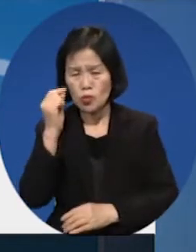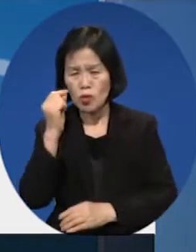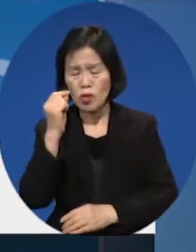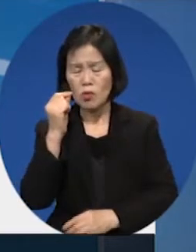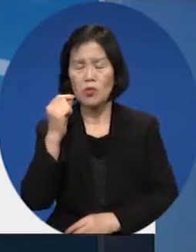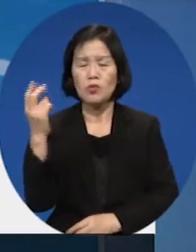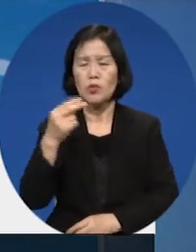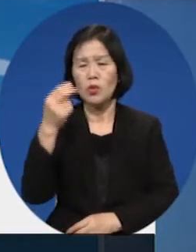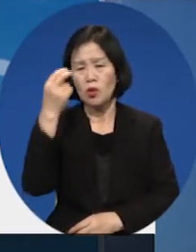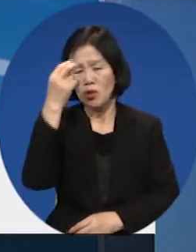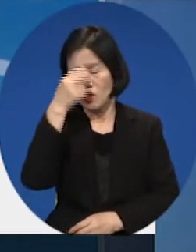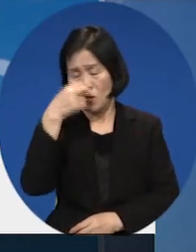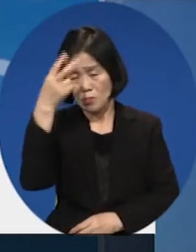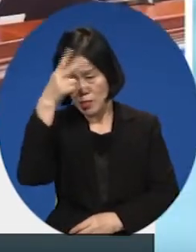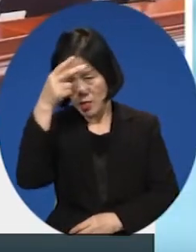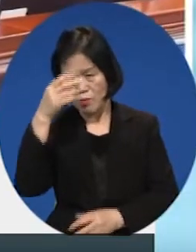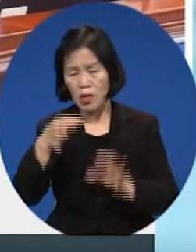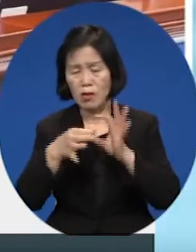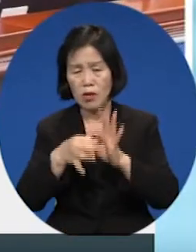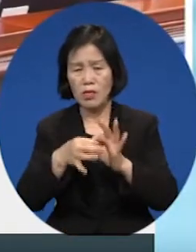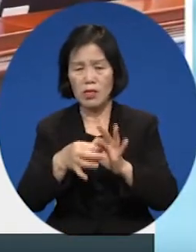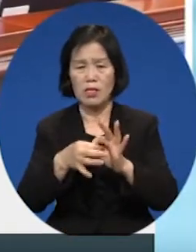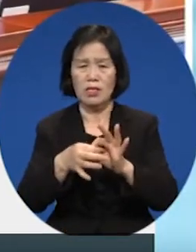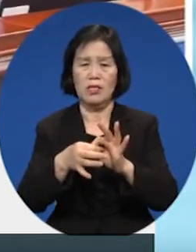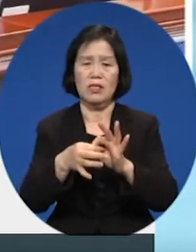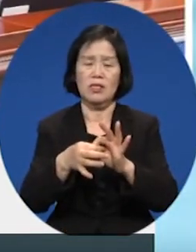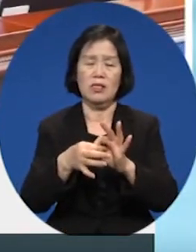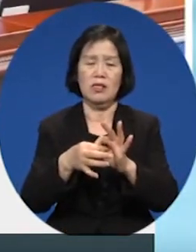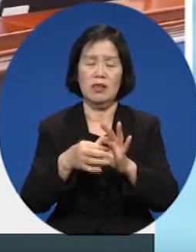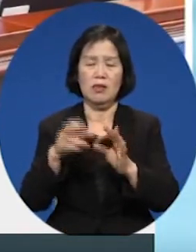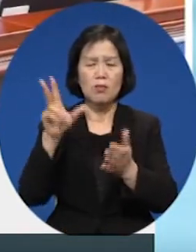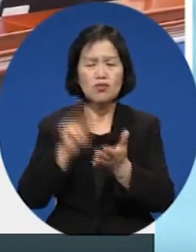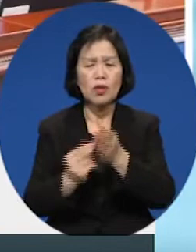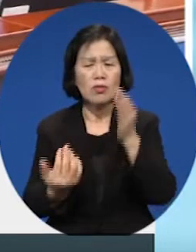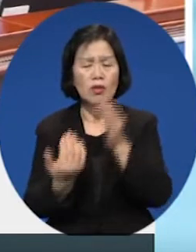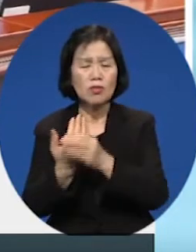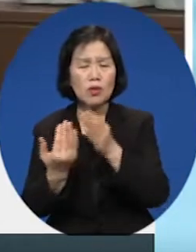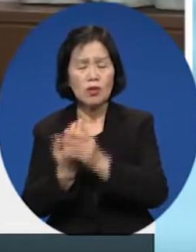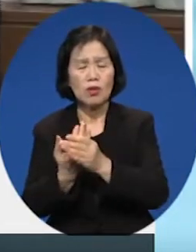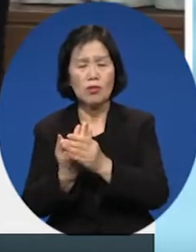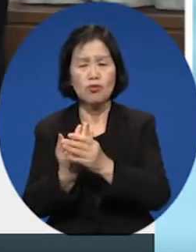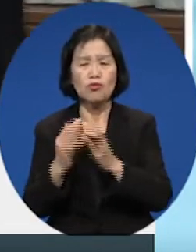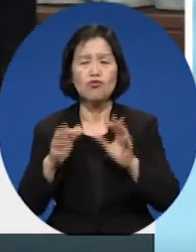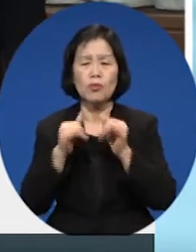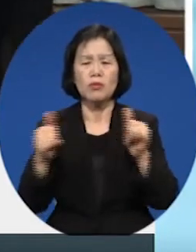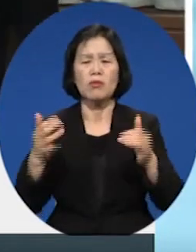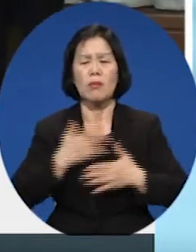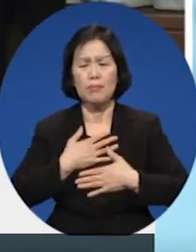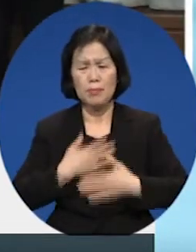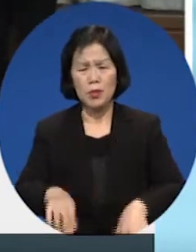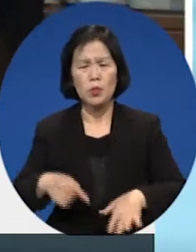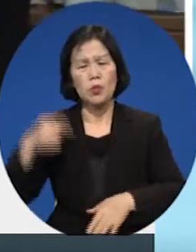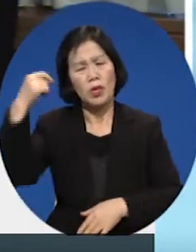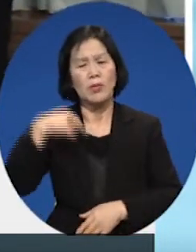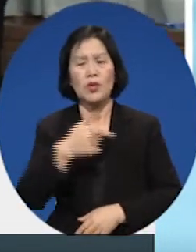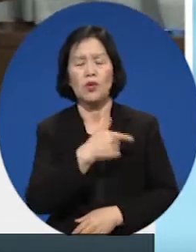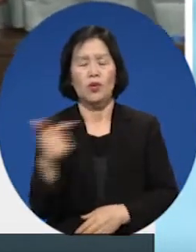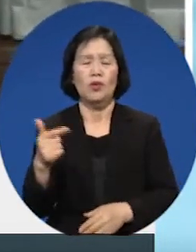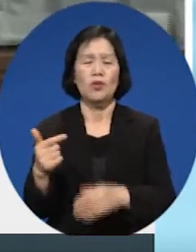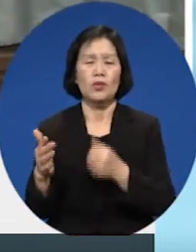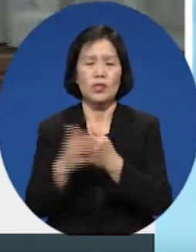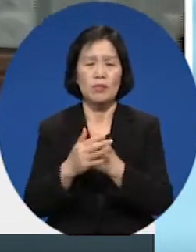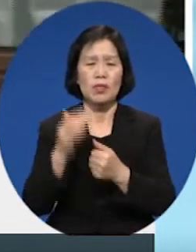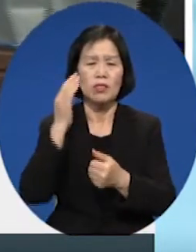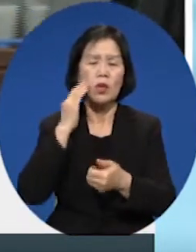있어 관계에 있어서 계속 이런 방식들이 뭔가 터져 나온 것에 대한 국민적 피로감도 이제 높은 상황이기 때문에 청와대가